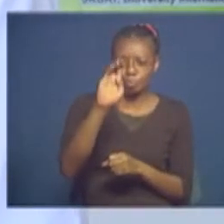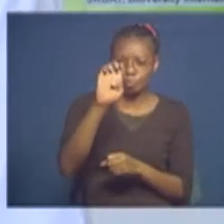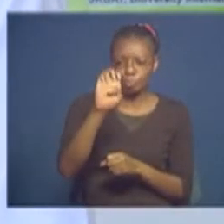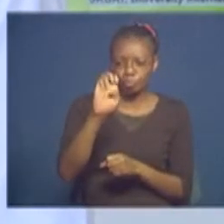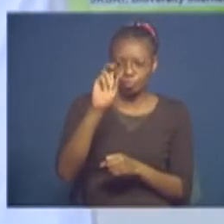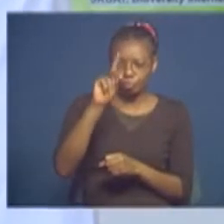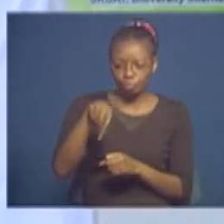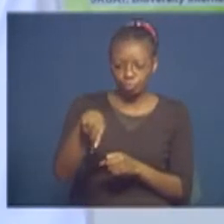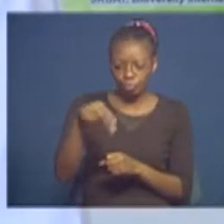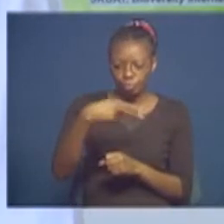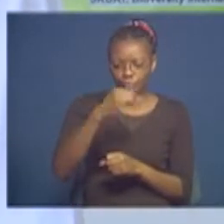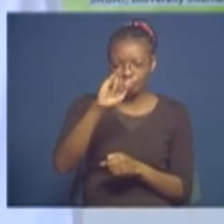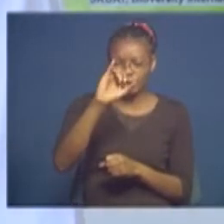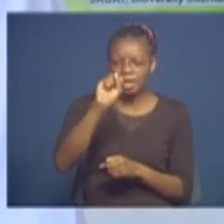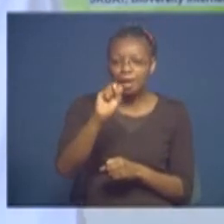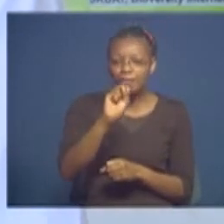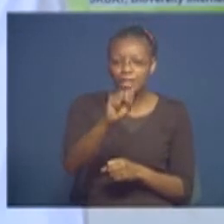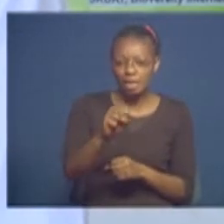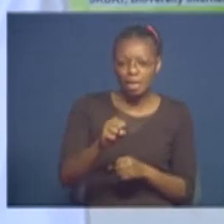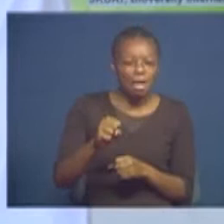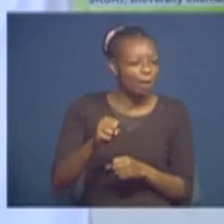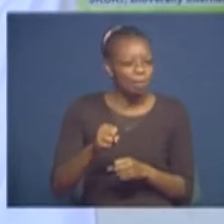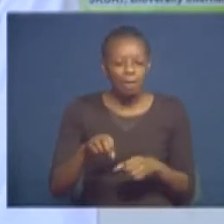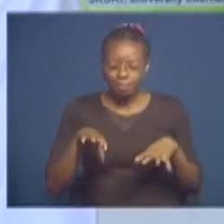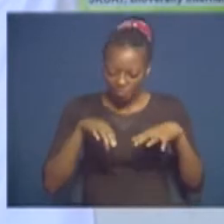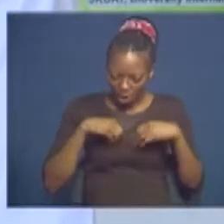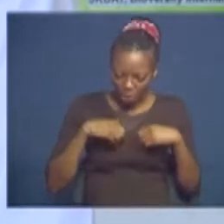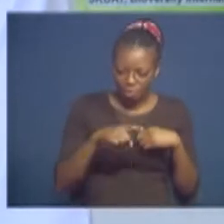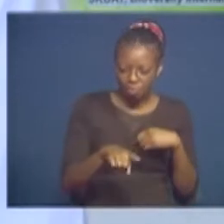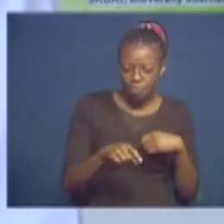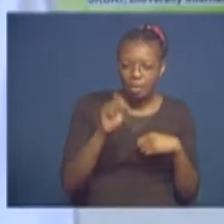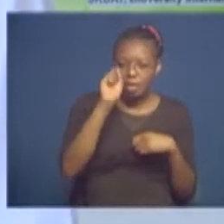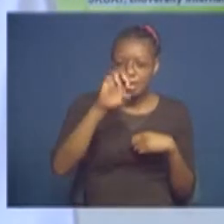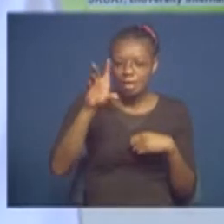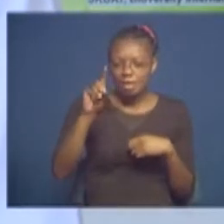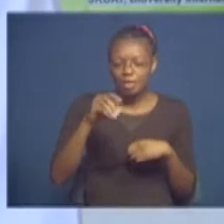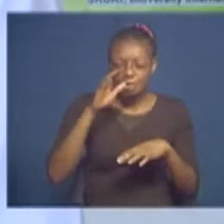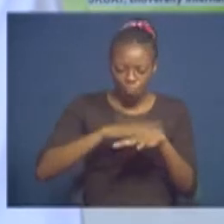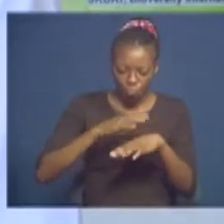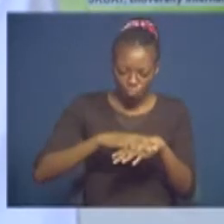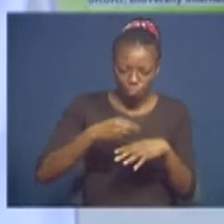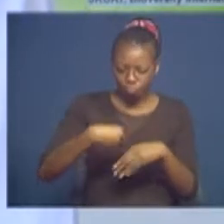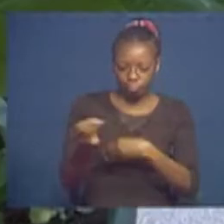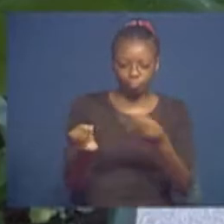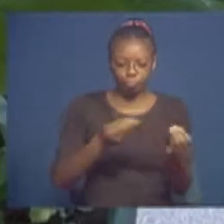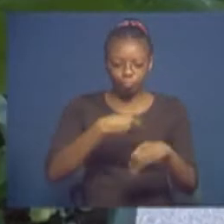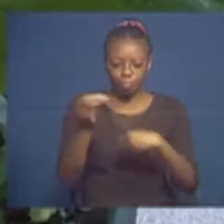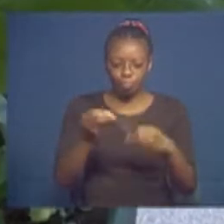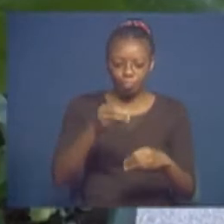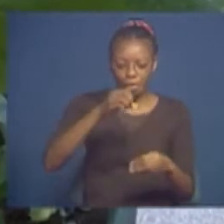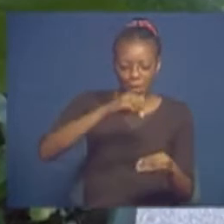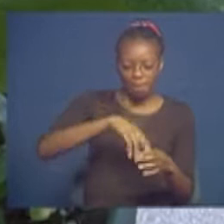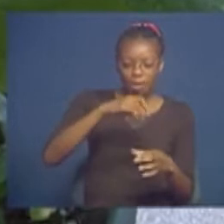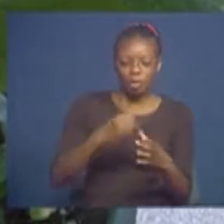tuna dhania ya kwamba zitafikia wakulima, na hizi mbegu ni zile ambazo zitatoa mazao mazuri. Mboga